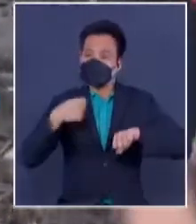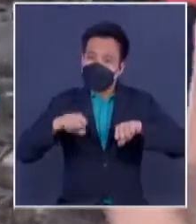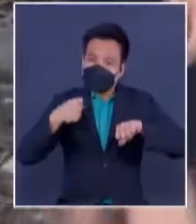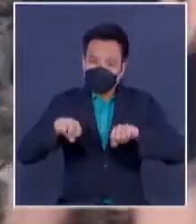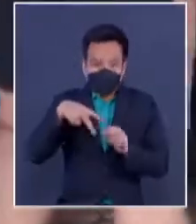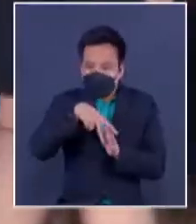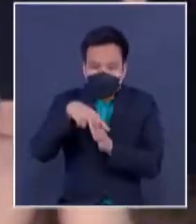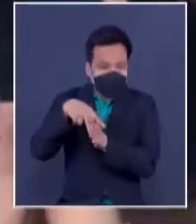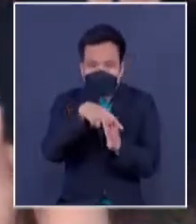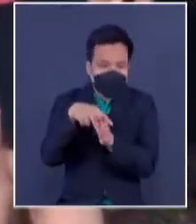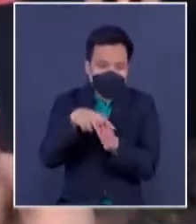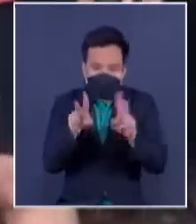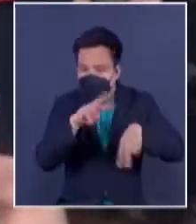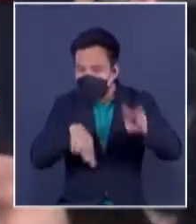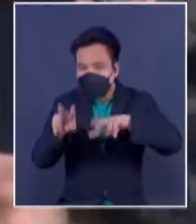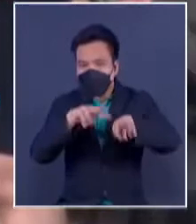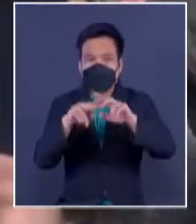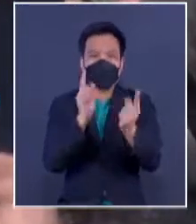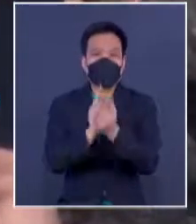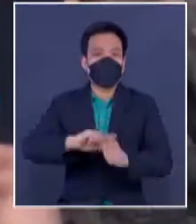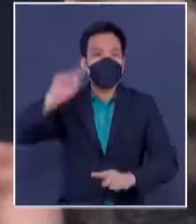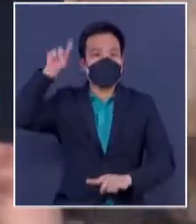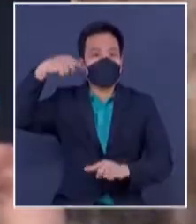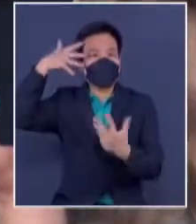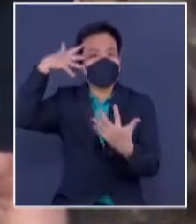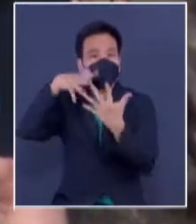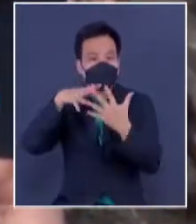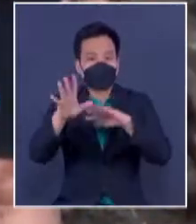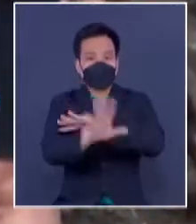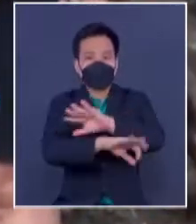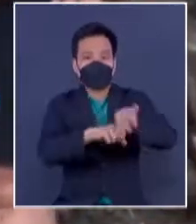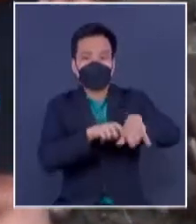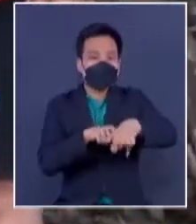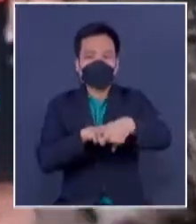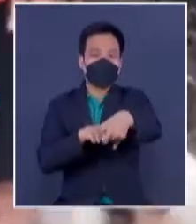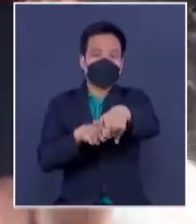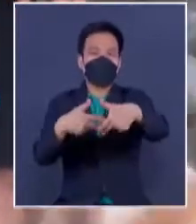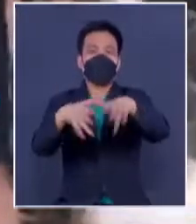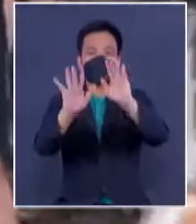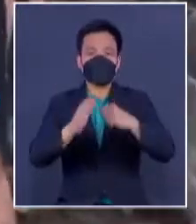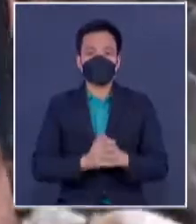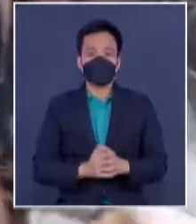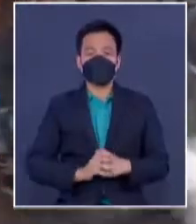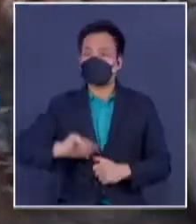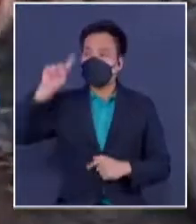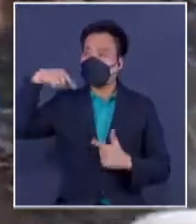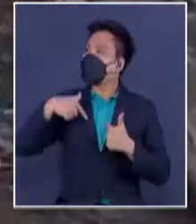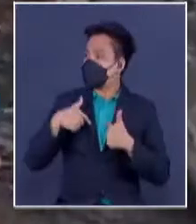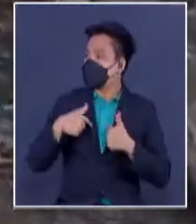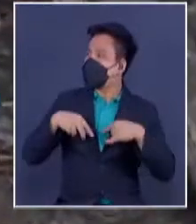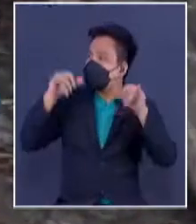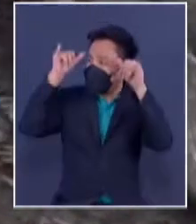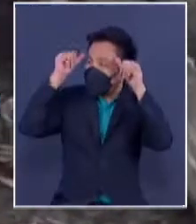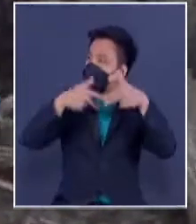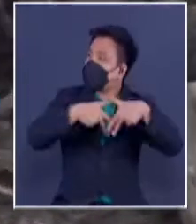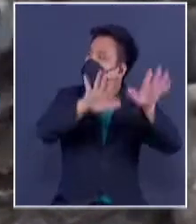เพื่อไปตามหาจนมาเจอหญิงที่ป่วยจิตเวชคนนี้แหละครับที่เอาควายของเธอไปหญิงคนนั้นบอกว่าอ๋อปล่อยเข้าป่าไปแล้วแล้วก็เดินจาก